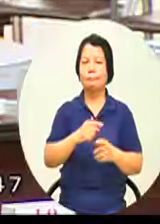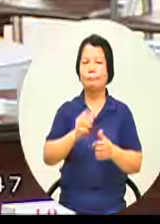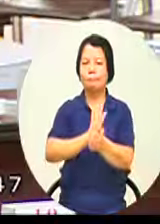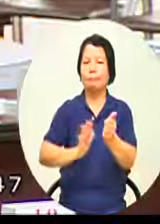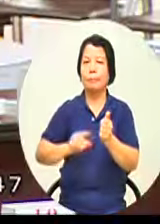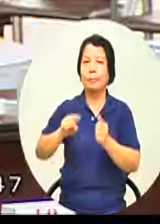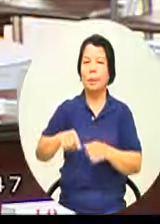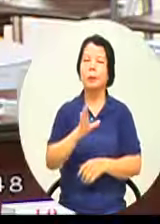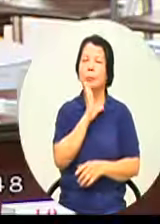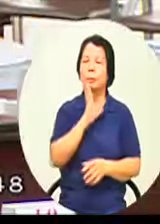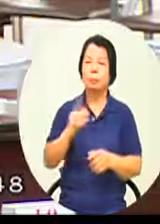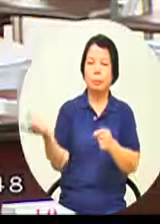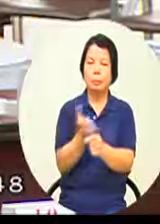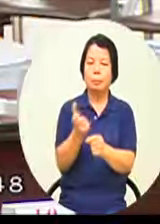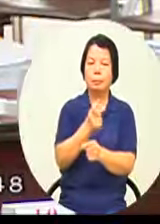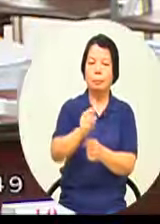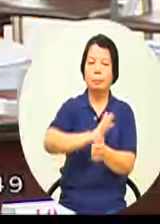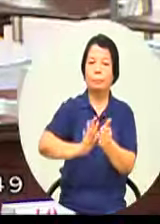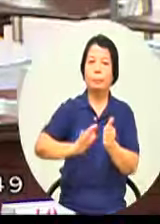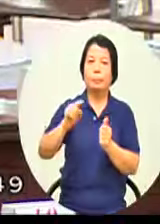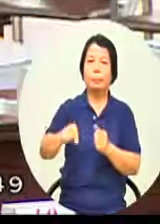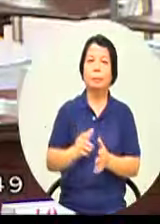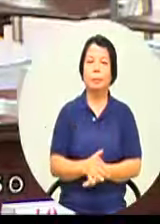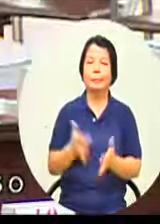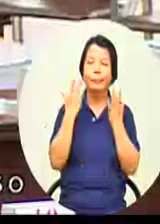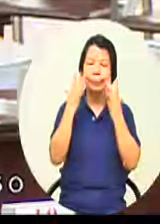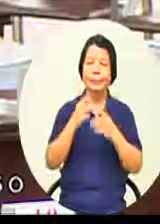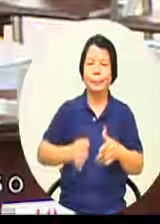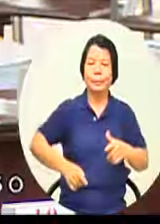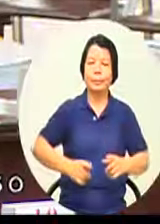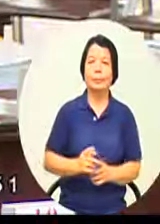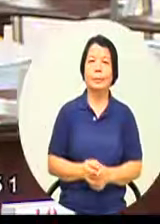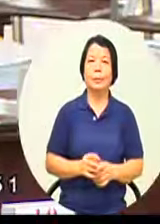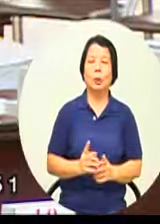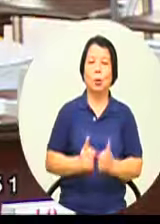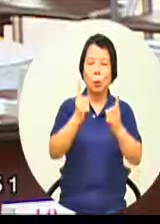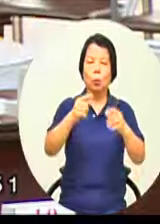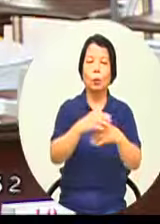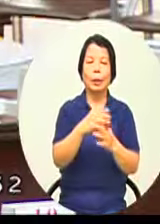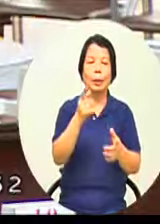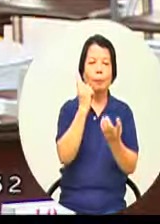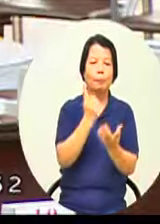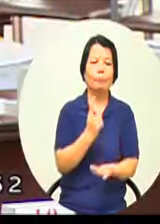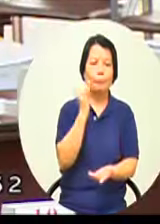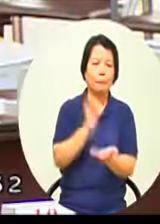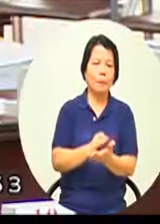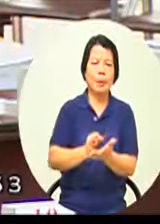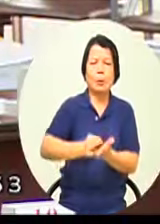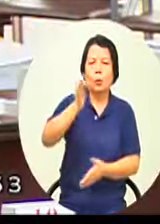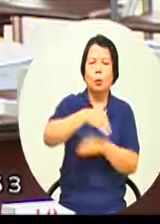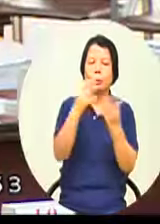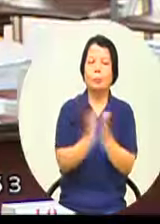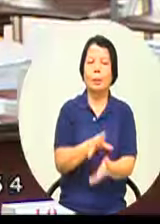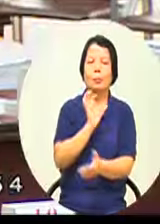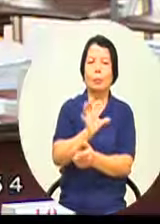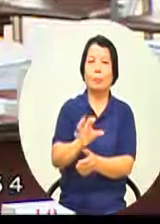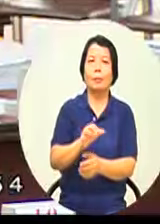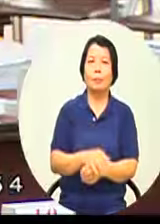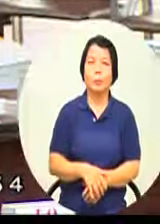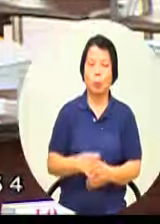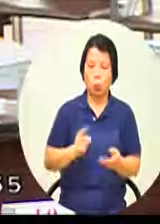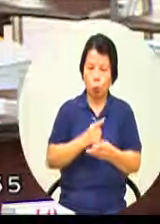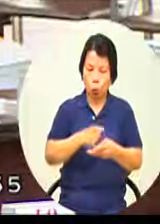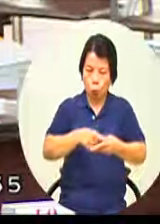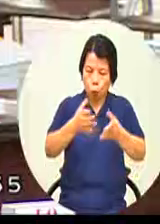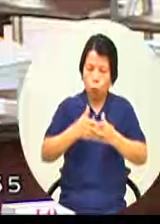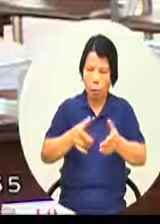台来的嘛。对不对？啊，你才贵啊，没才少，你嘛好没？好、哦、是不是安尼？但是咱主要是咱家己高雄